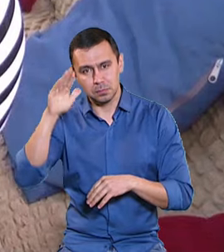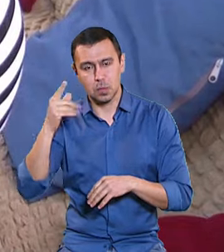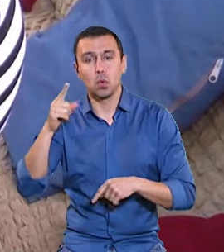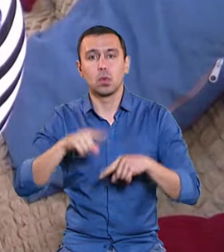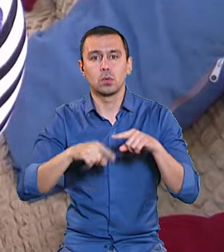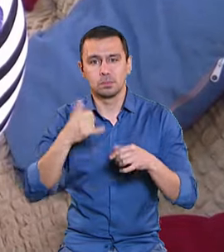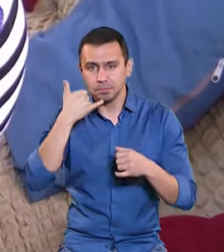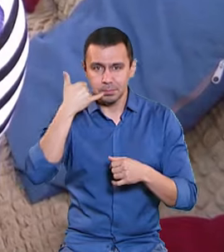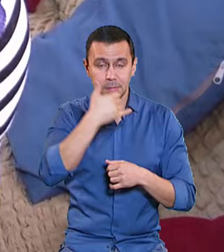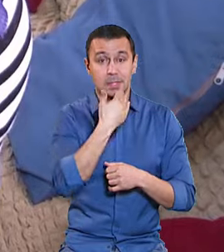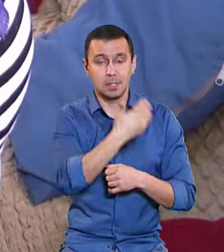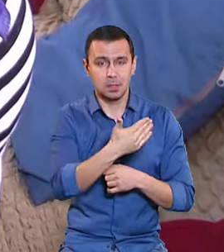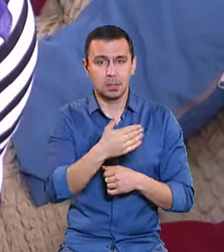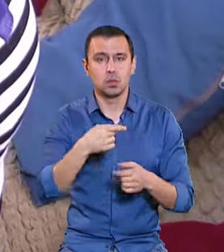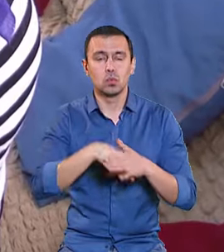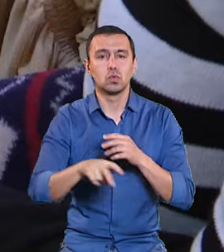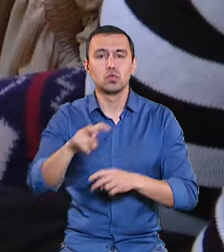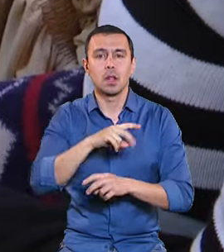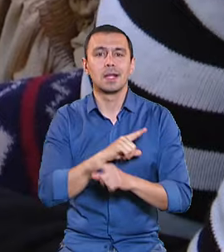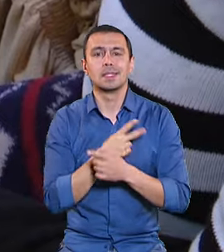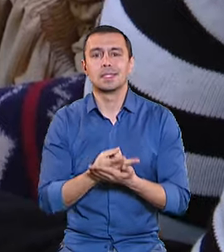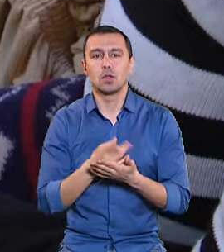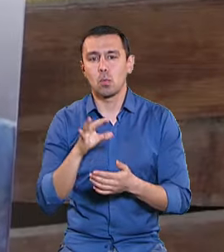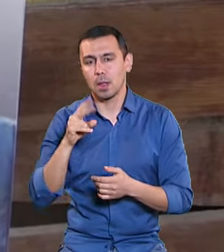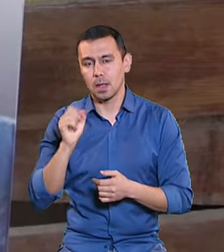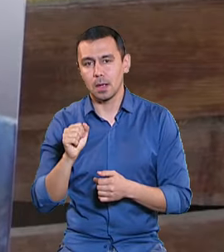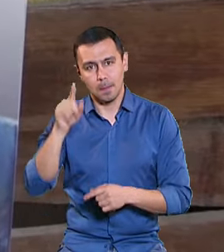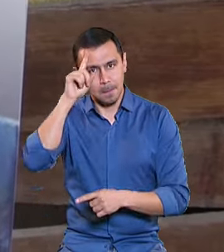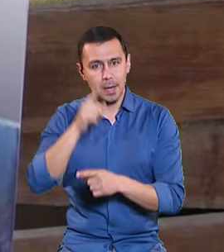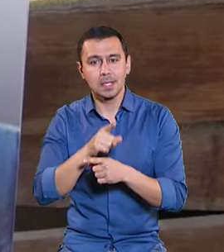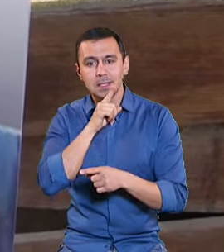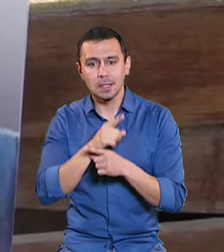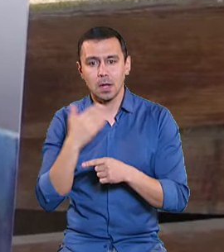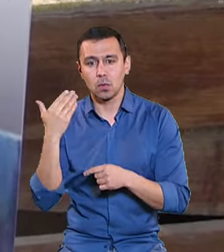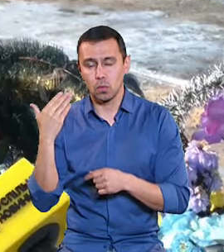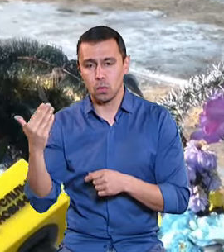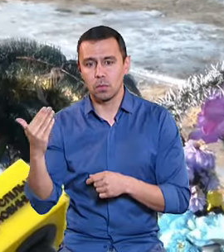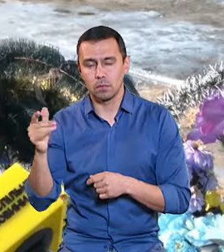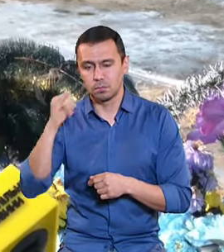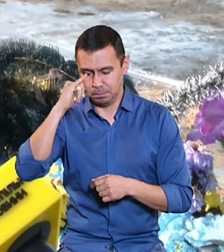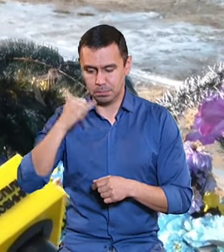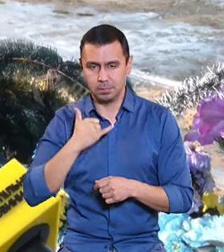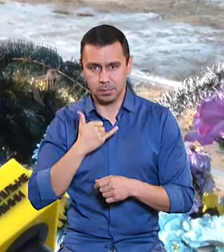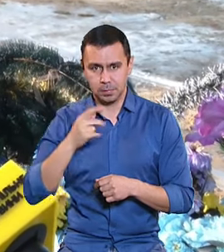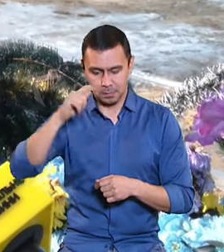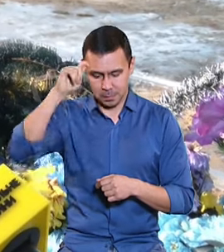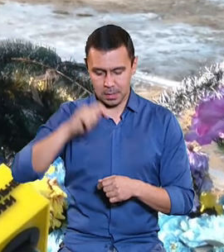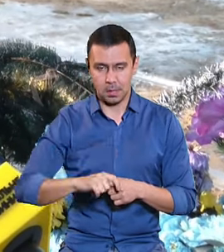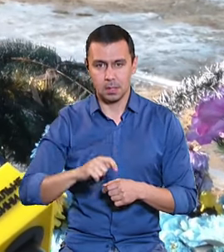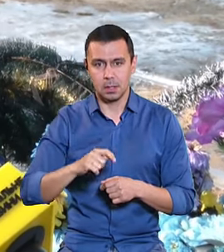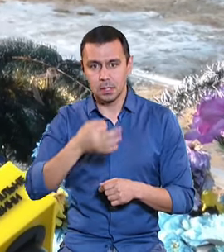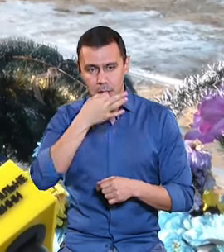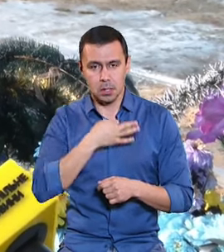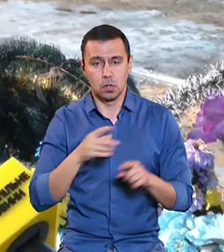родичі зв'язалися з Мариною, бо шукали тіло Романа. Брат і сестра цього Боговида Романа. Вони до мене приїхали, вони мене поставили